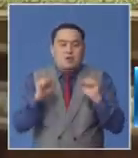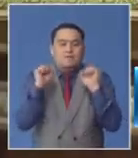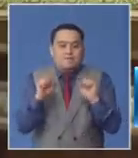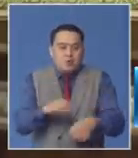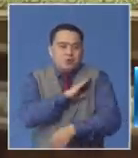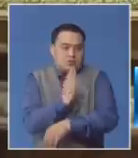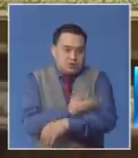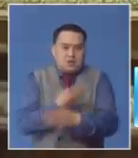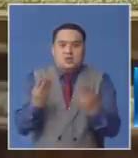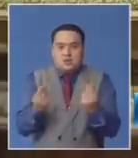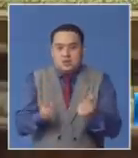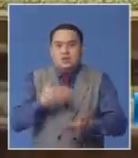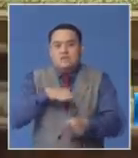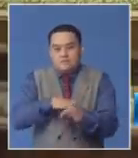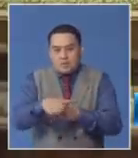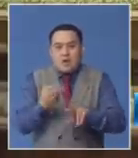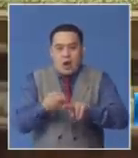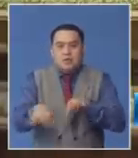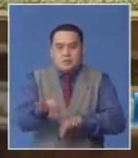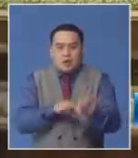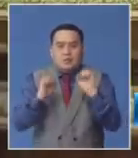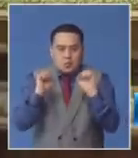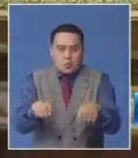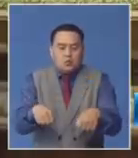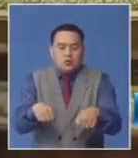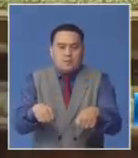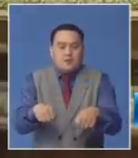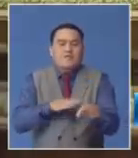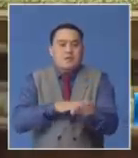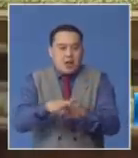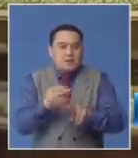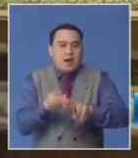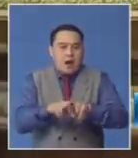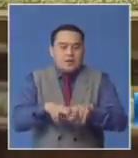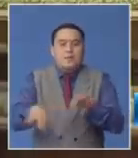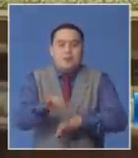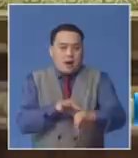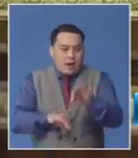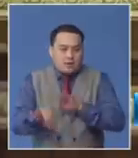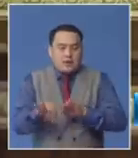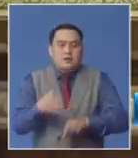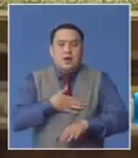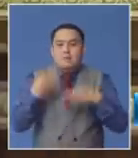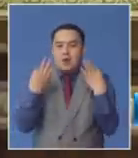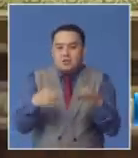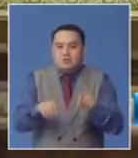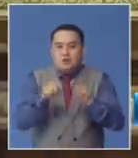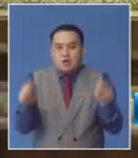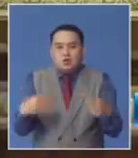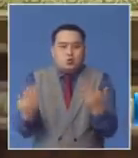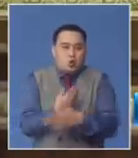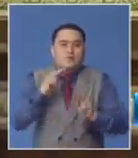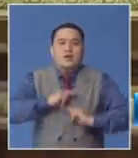силы и средства чтобы осуществить эти проекты реализация этих пить инициатив позволит создать новые рабочие